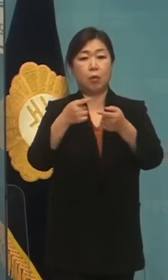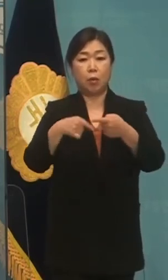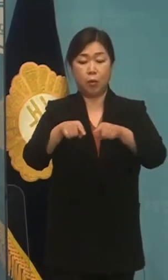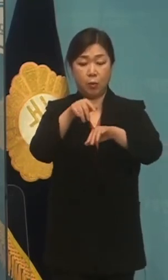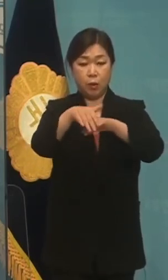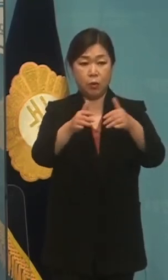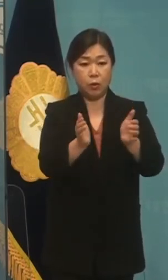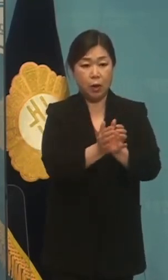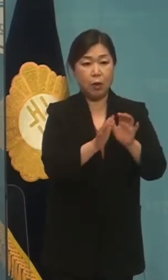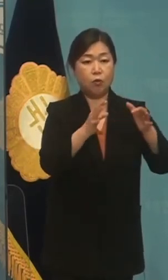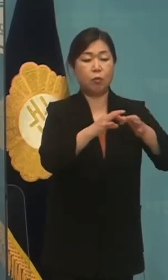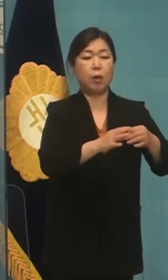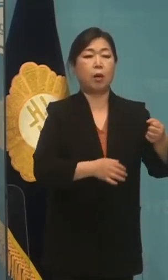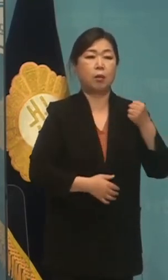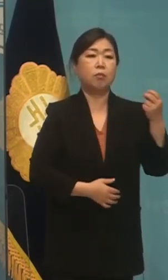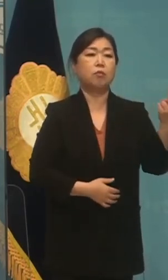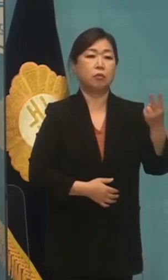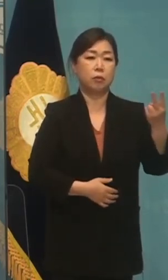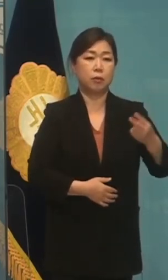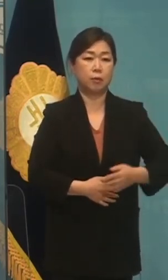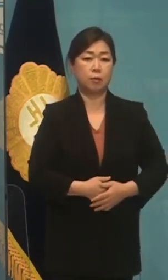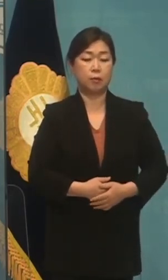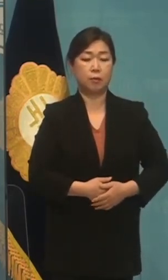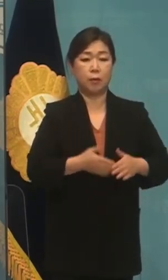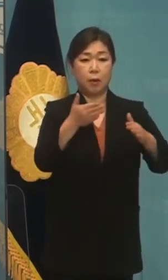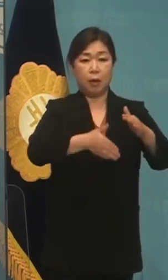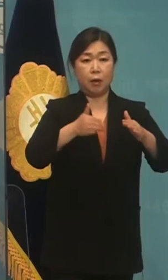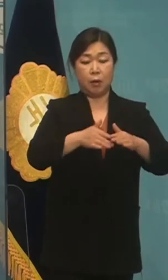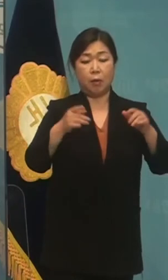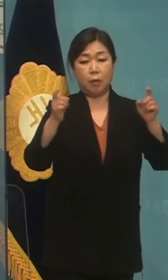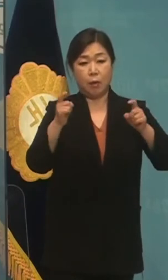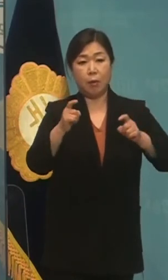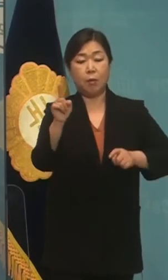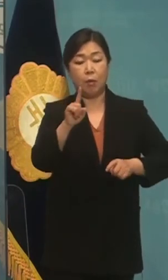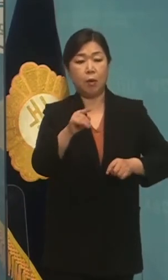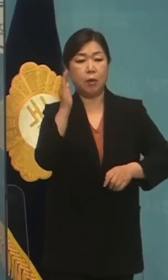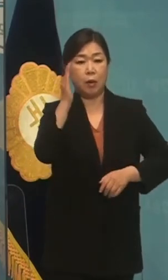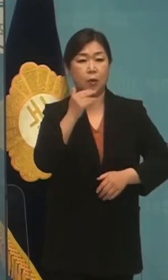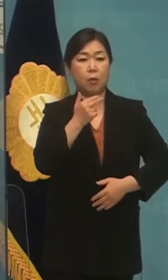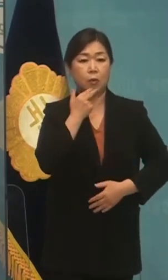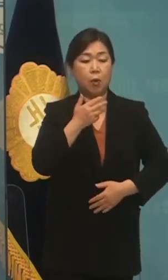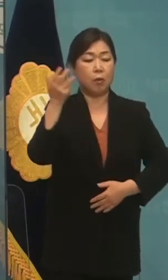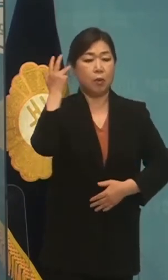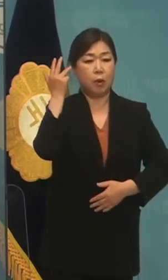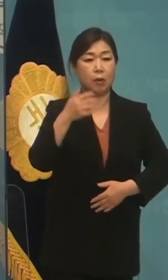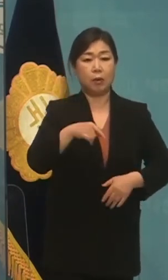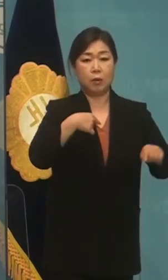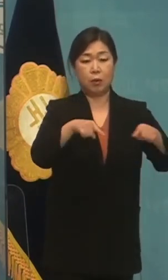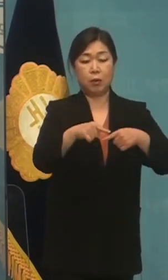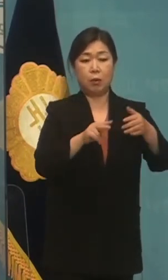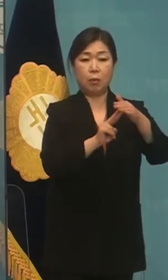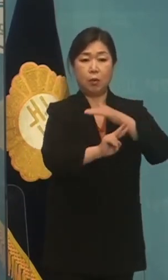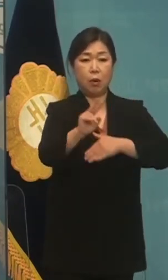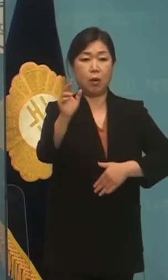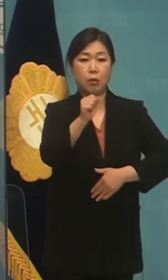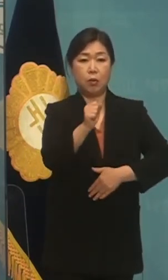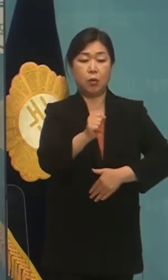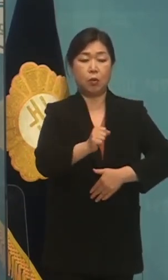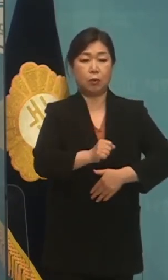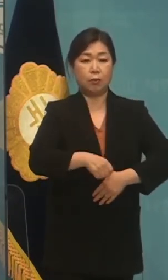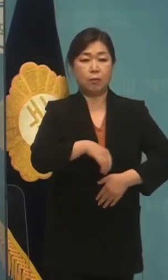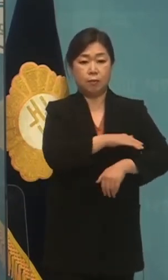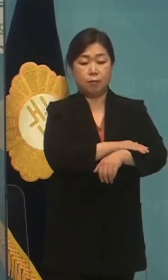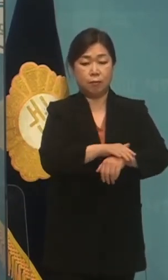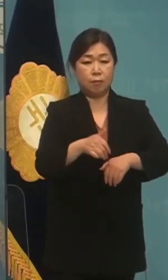더불어민주당과 국민의힘입니다. 제대로 된 반박률도 없이 철학과 정책 비전을 갖고